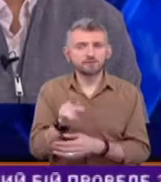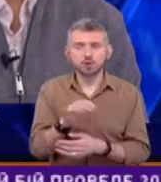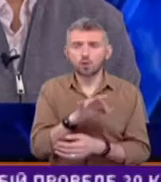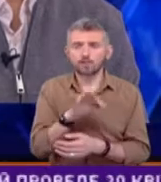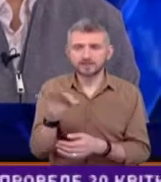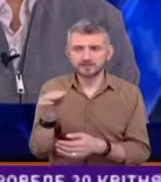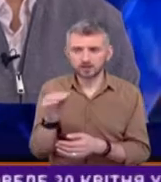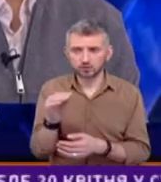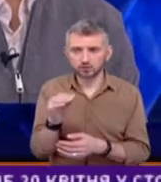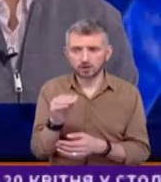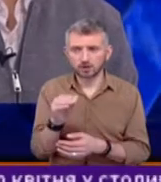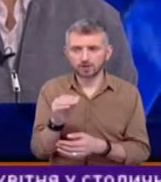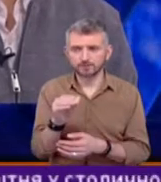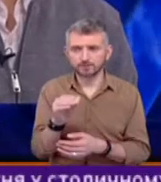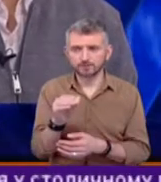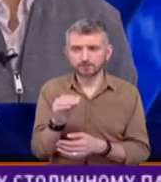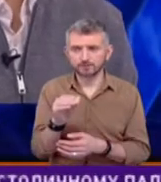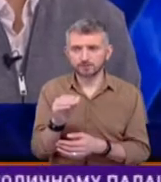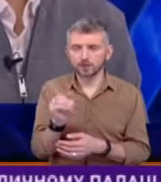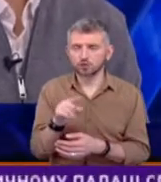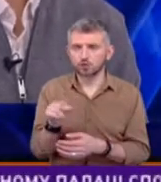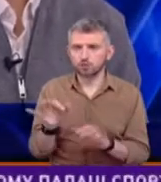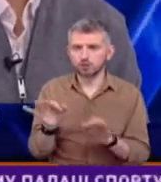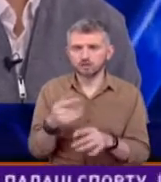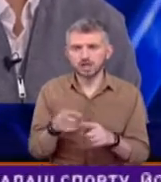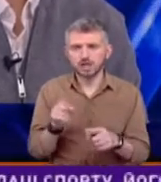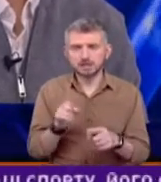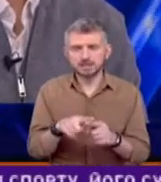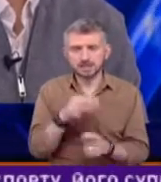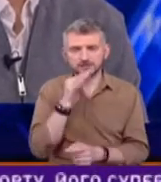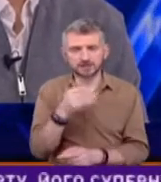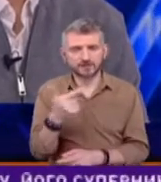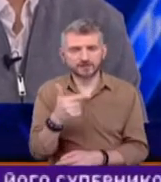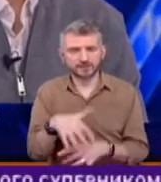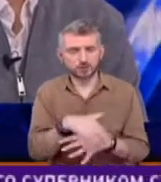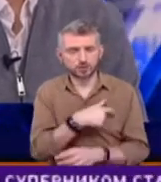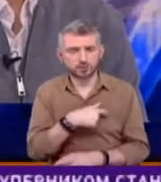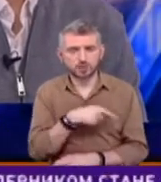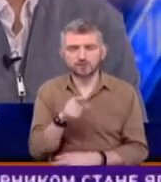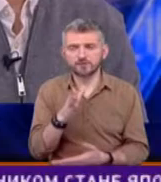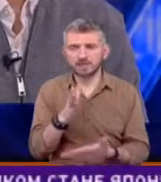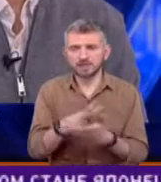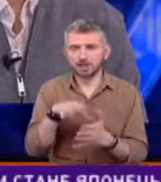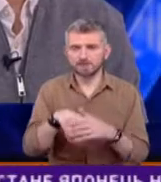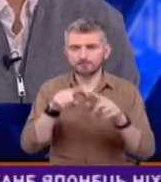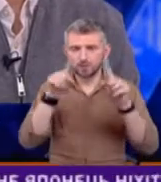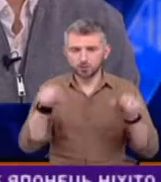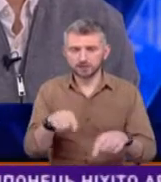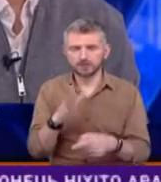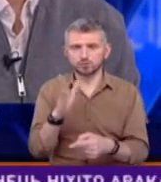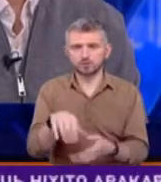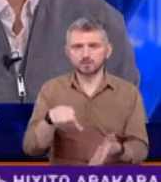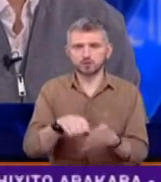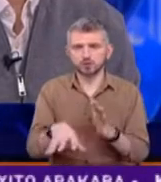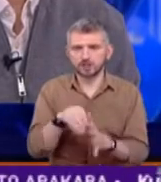офіційно подстава. І то, і то правда. Ну це от сказав гість, народний депутат. Він є в бюлетні, він буде присутній